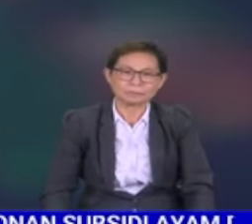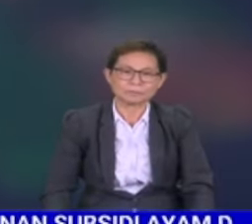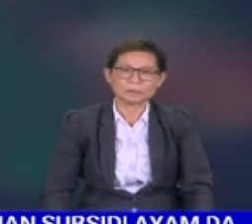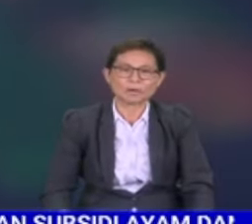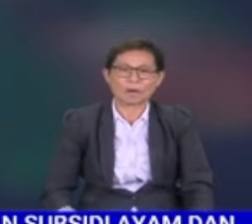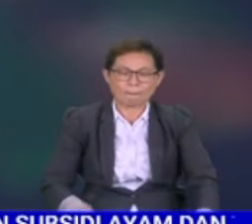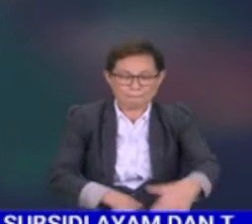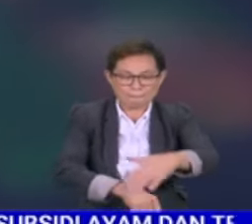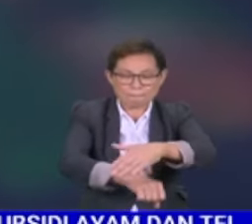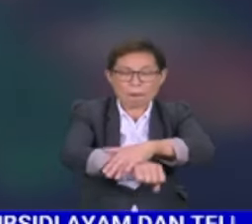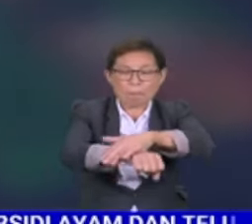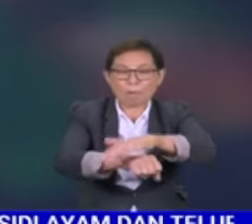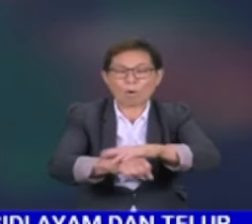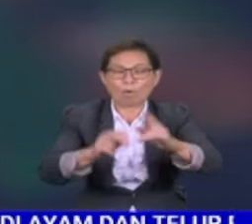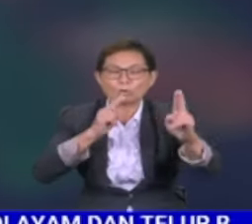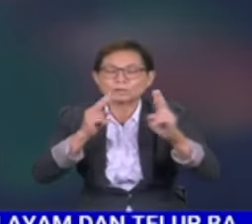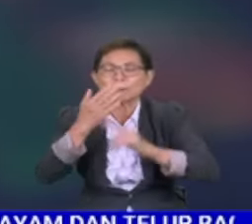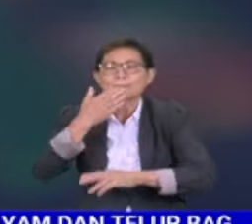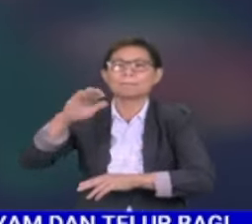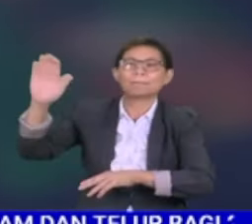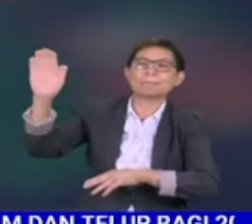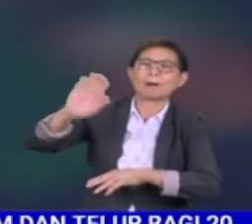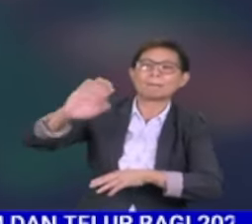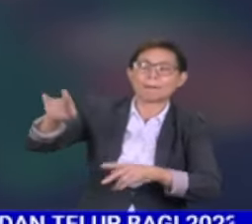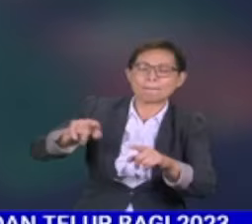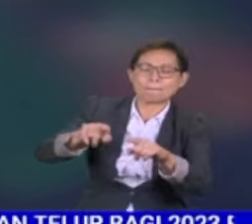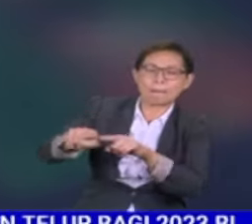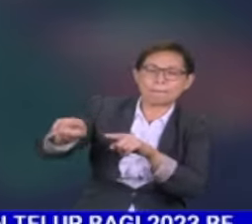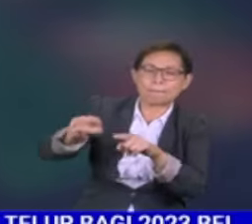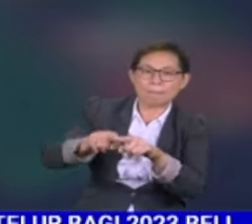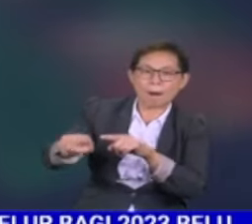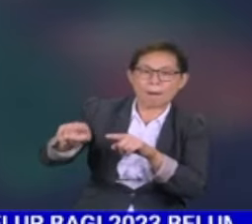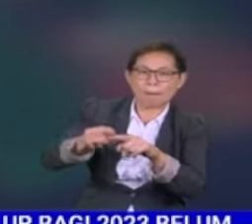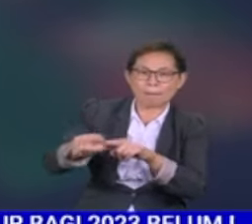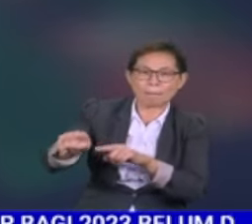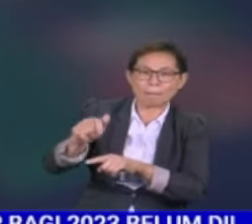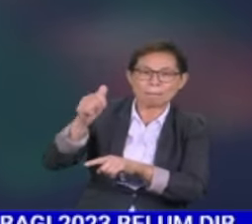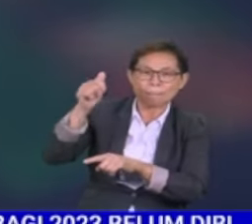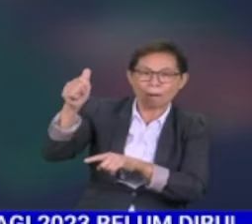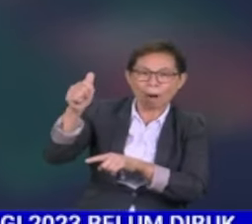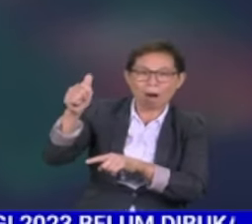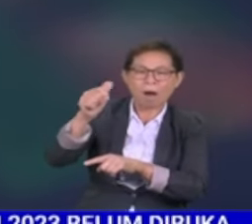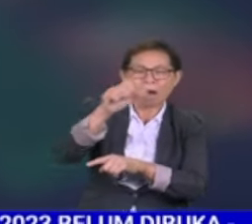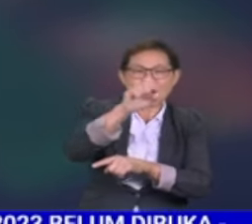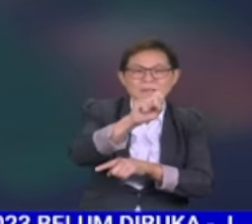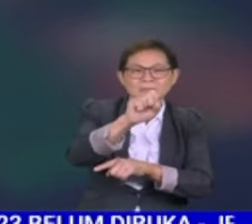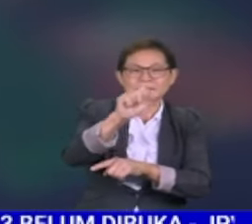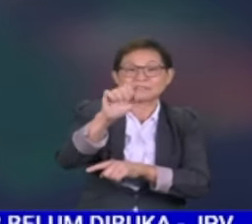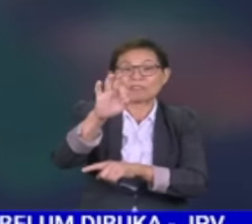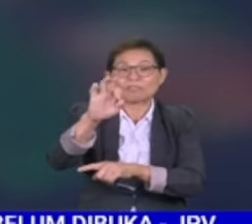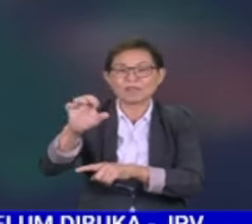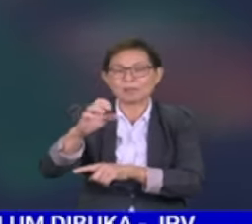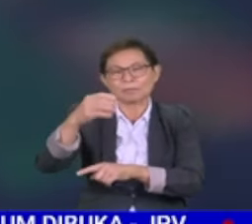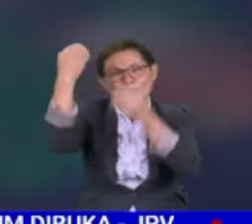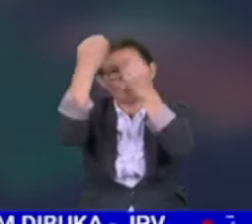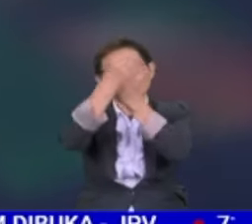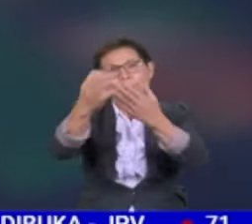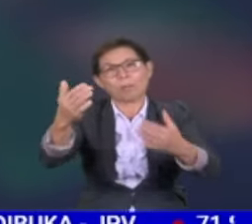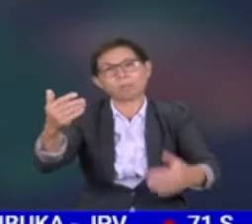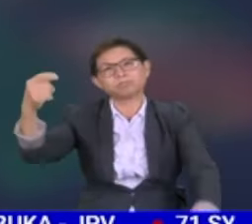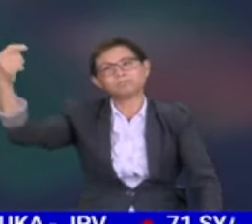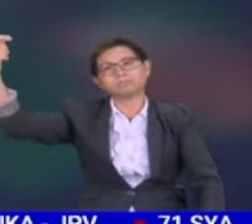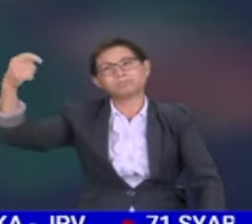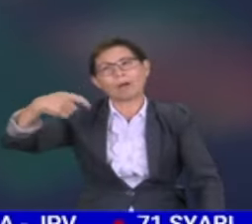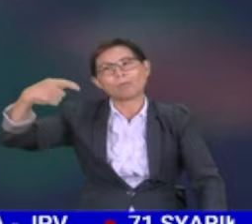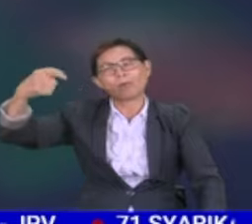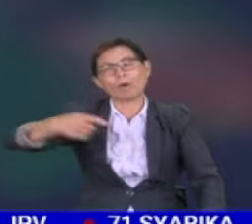Arena Bola Sepak Tanah Air mengucapkan selamat tinggal buat bekas penyerang prolifik negara Muhammad Safi Salih yang mengumumkan persaraannya